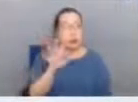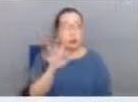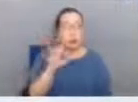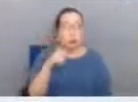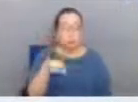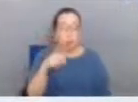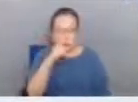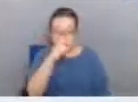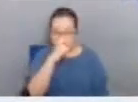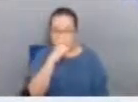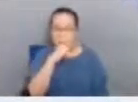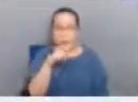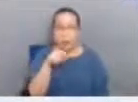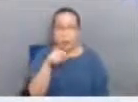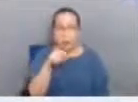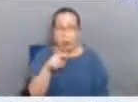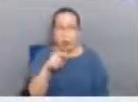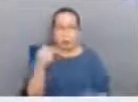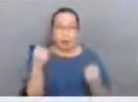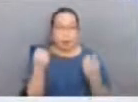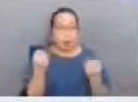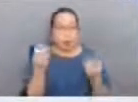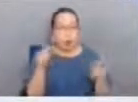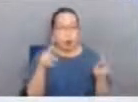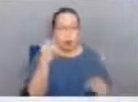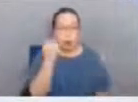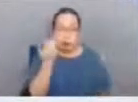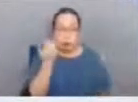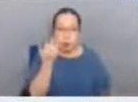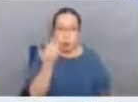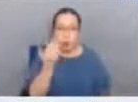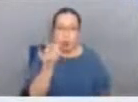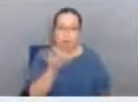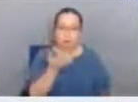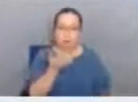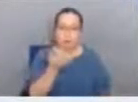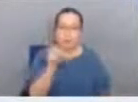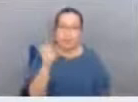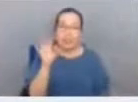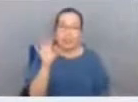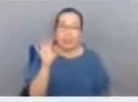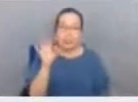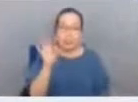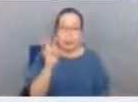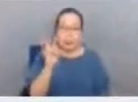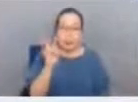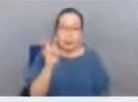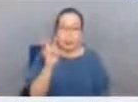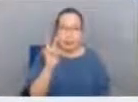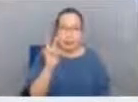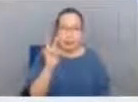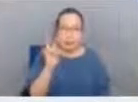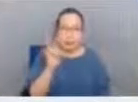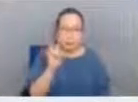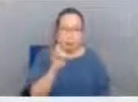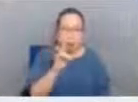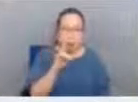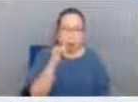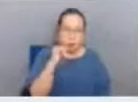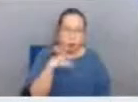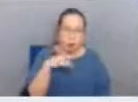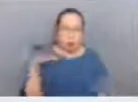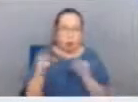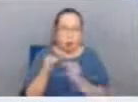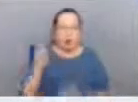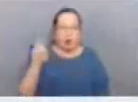sa pagbibigay nina o sa mga impormasyon na malagang malaman ng ating mga kababayan.